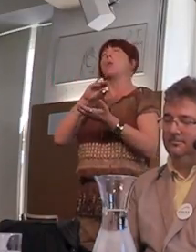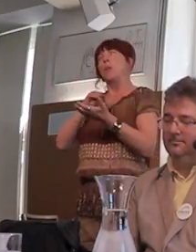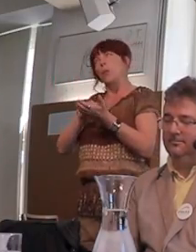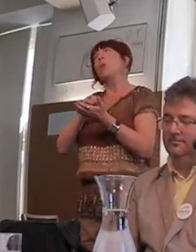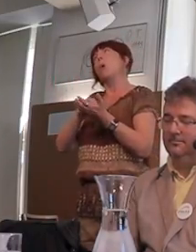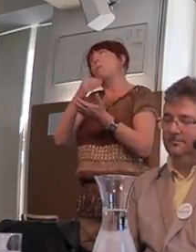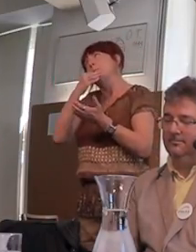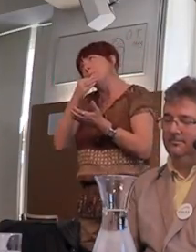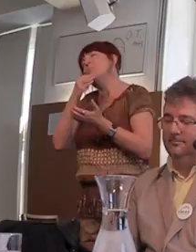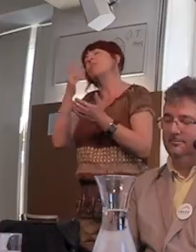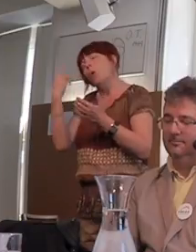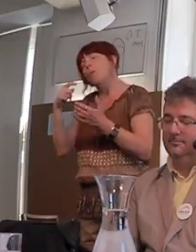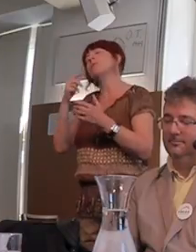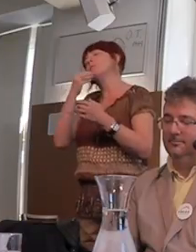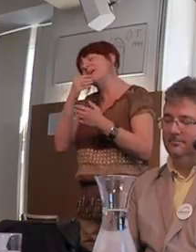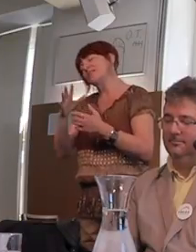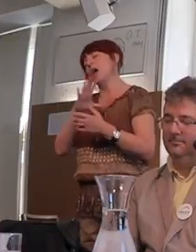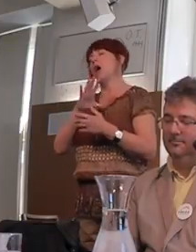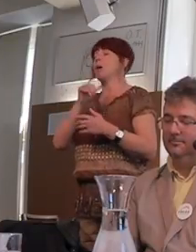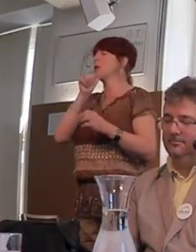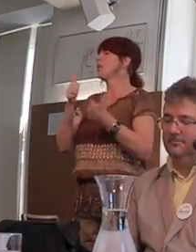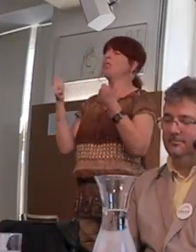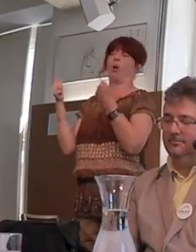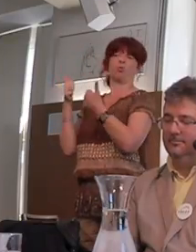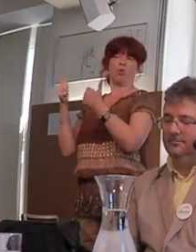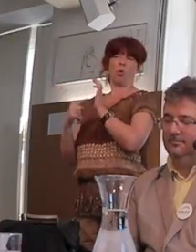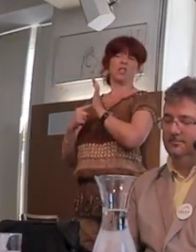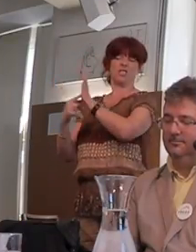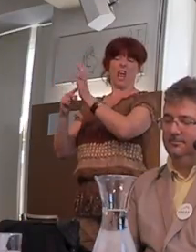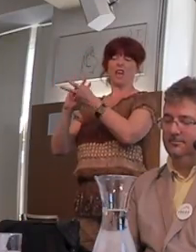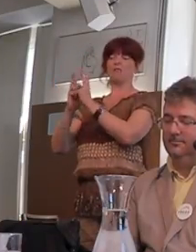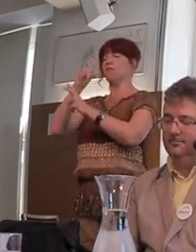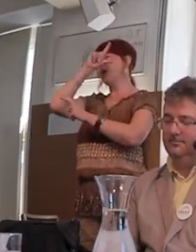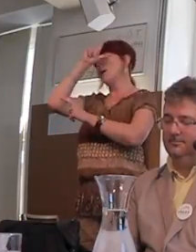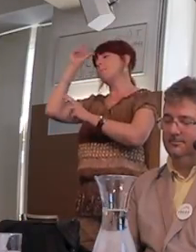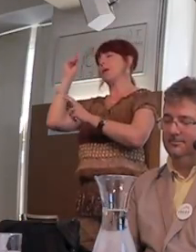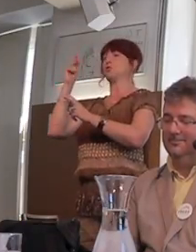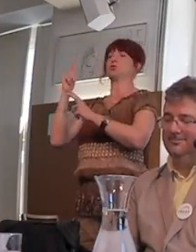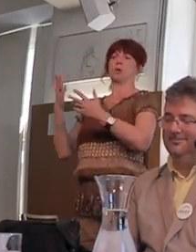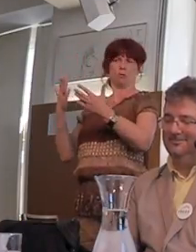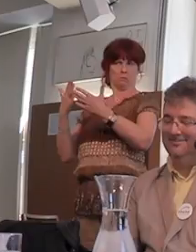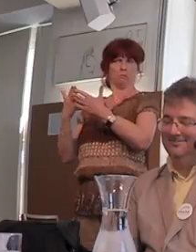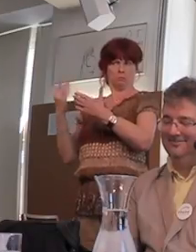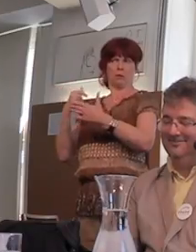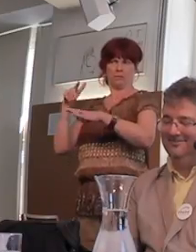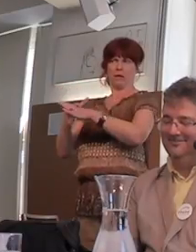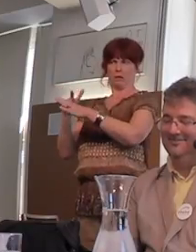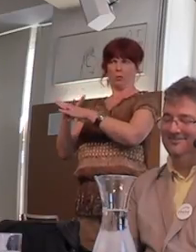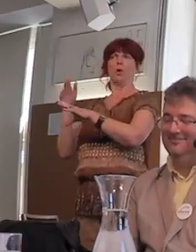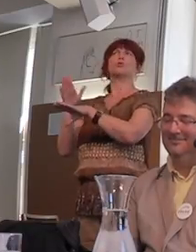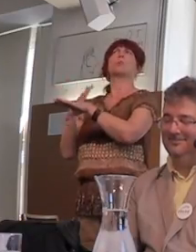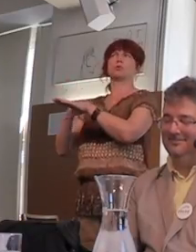nicht optimalen Präsentation von Menschen mit Behinderungen in Licht ins Dunkel und Co.